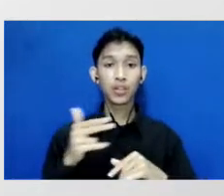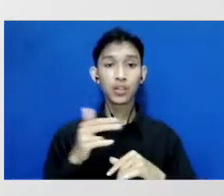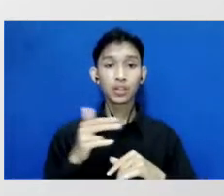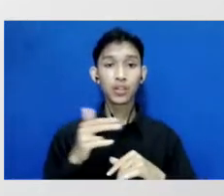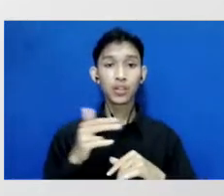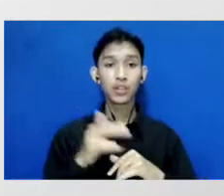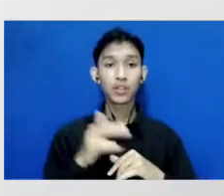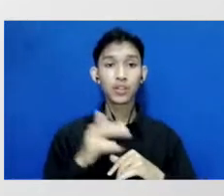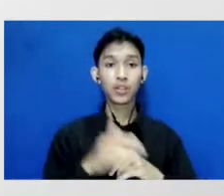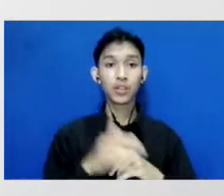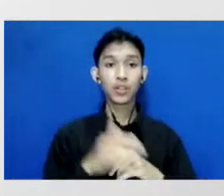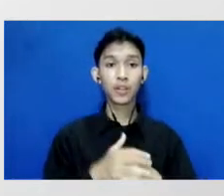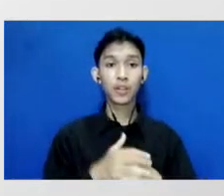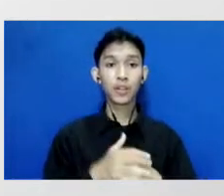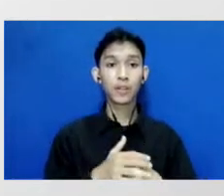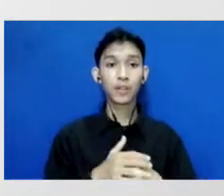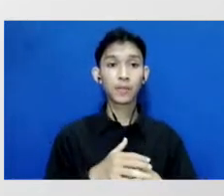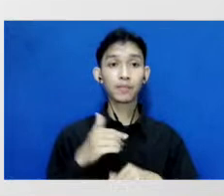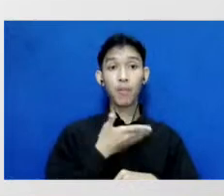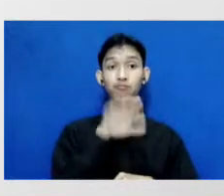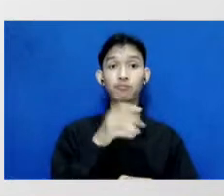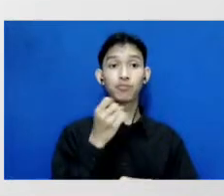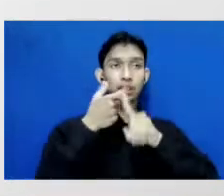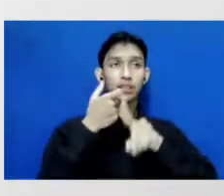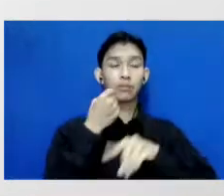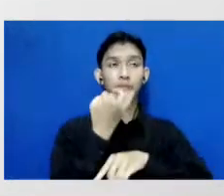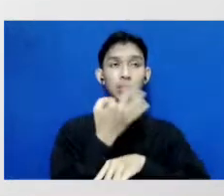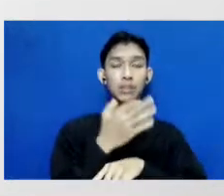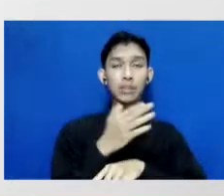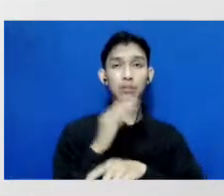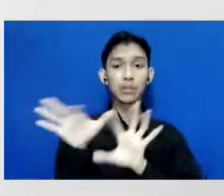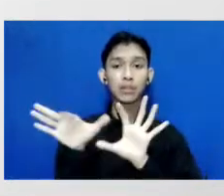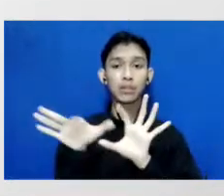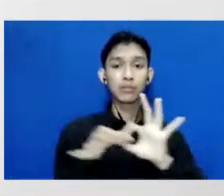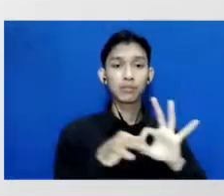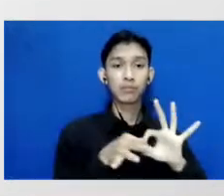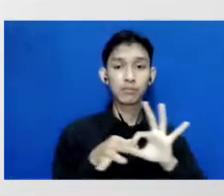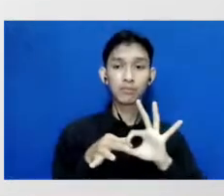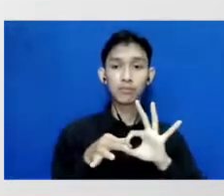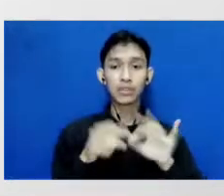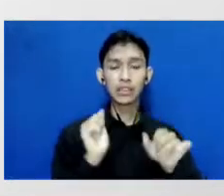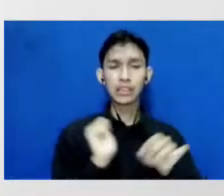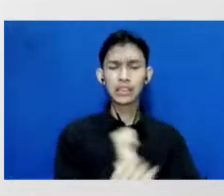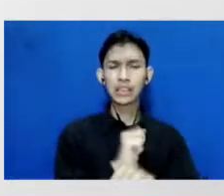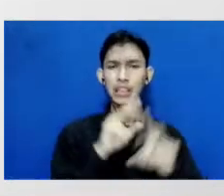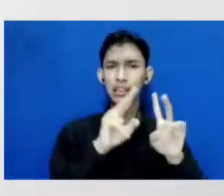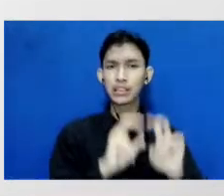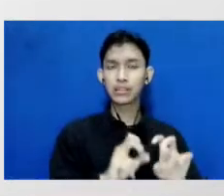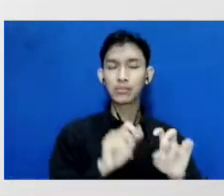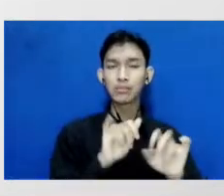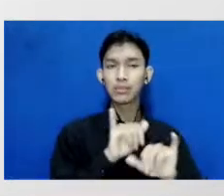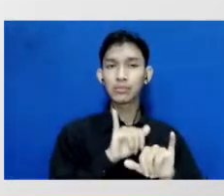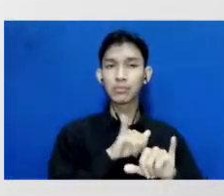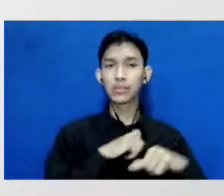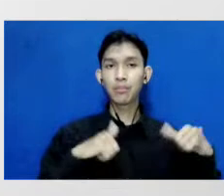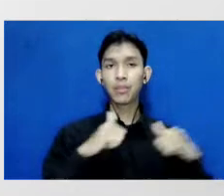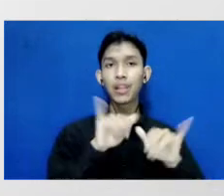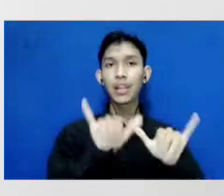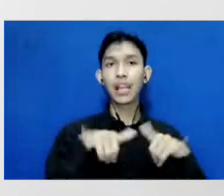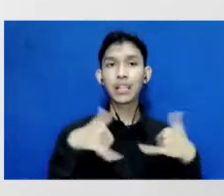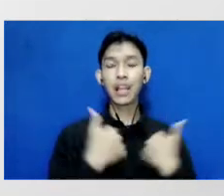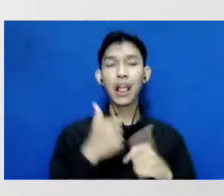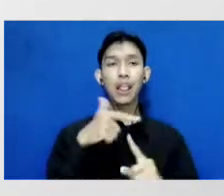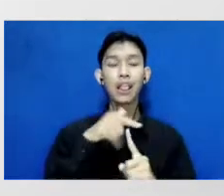menyampaikan refleksi berdasarkan beberapa kerja research yang saya lakukan bersama dengan Yayasan TIFA, di mana